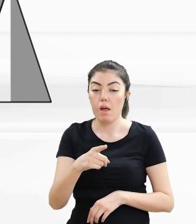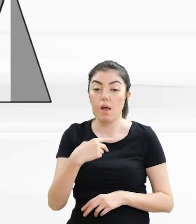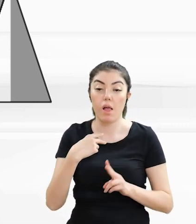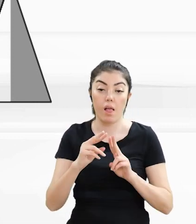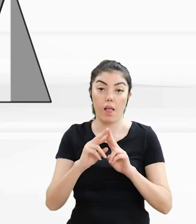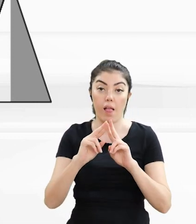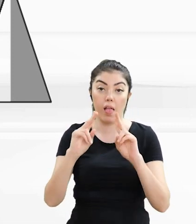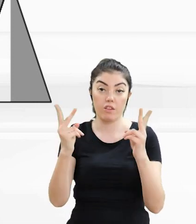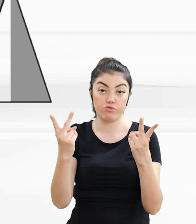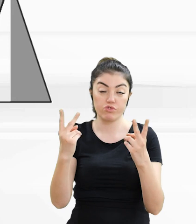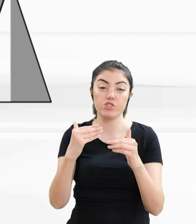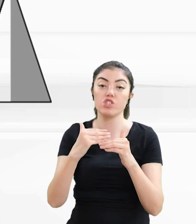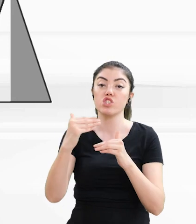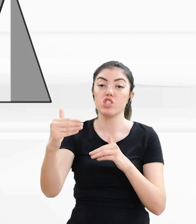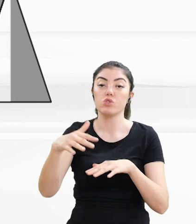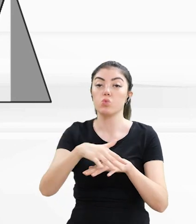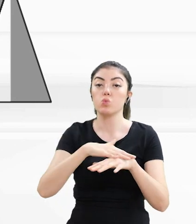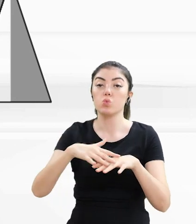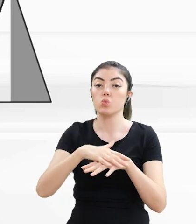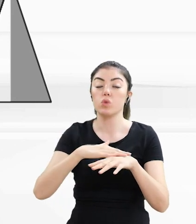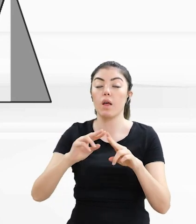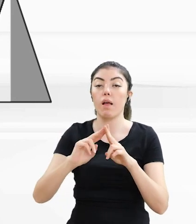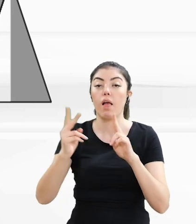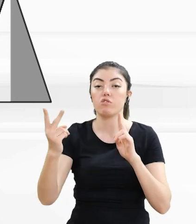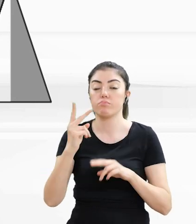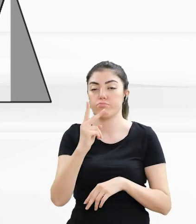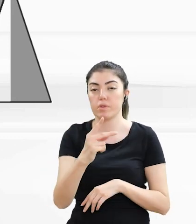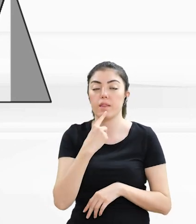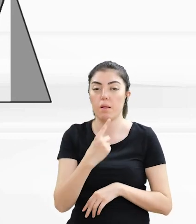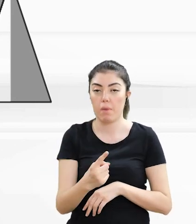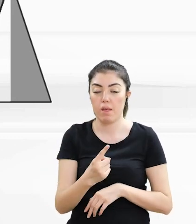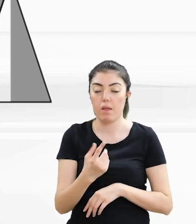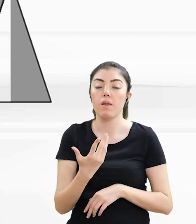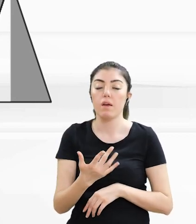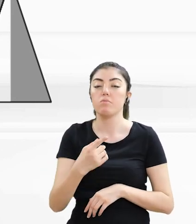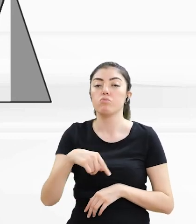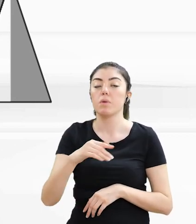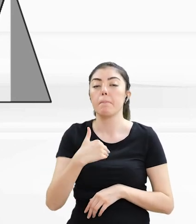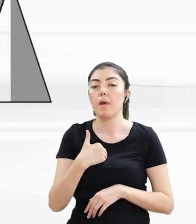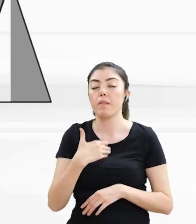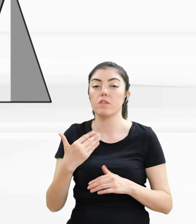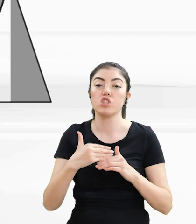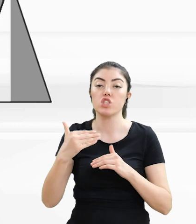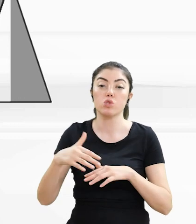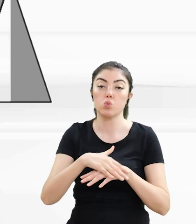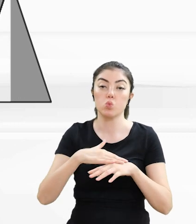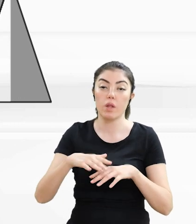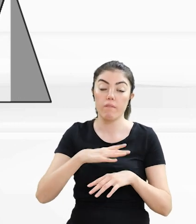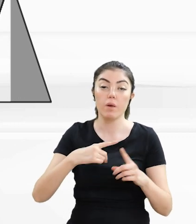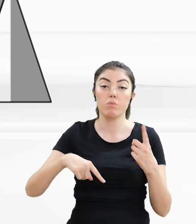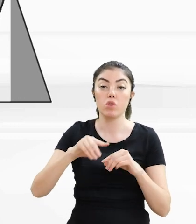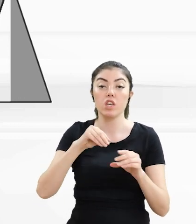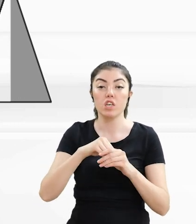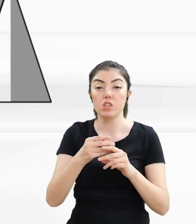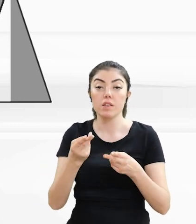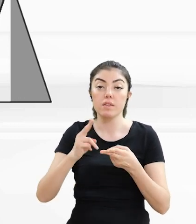açılımının aslında dış yüzünün açılımı oldu çok dikkat ediyoruz buraya yani burada biz düz olduğu